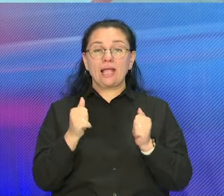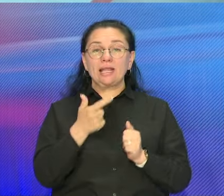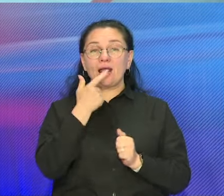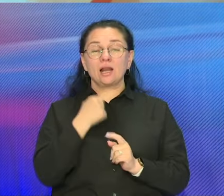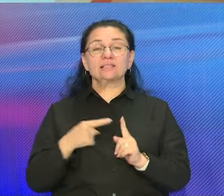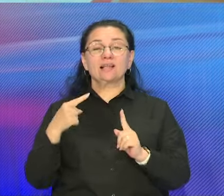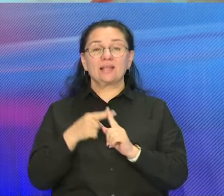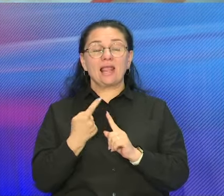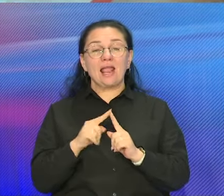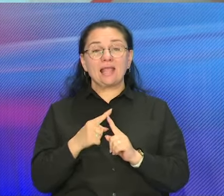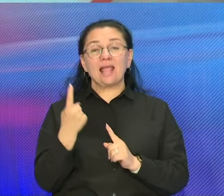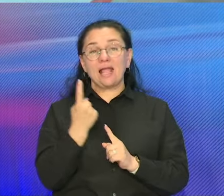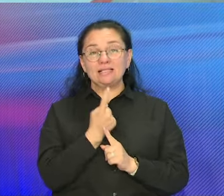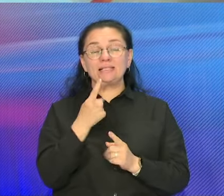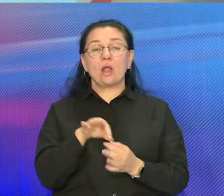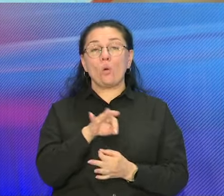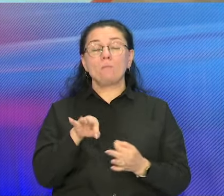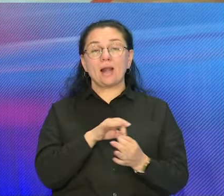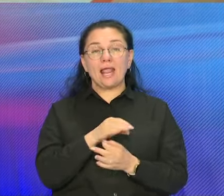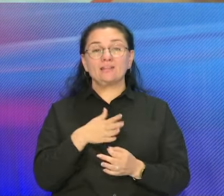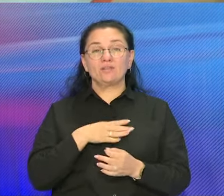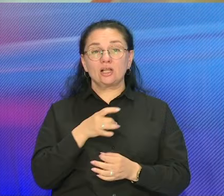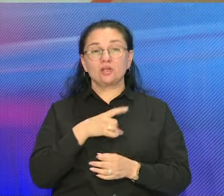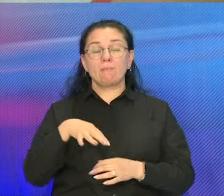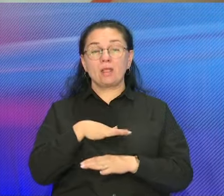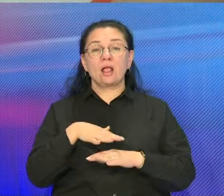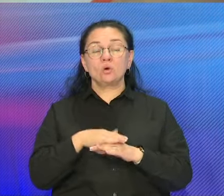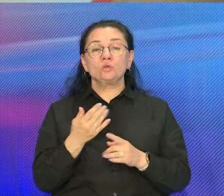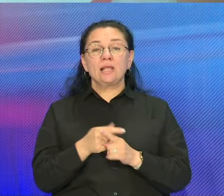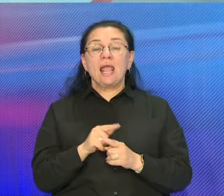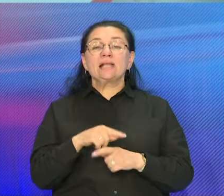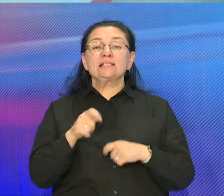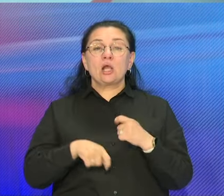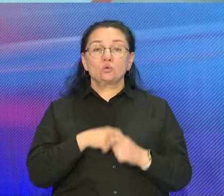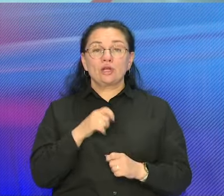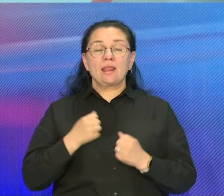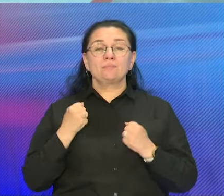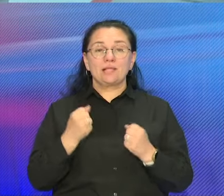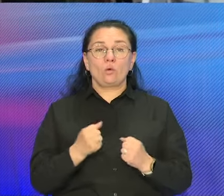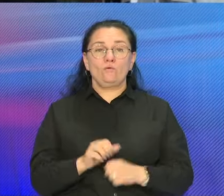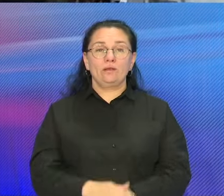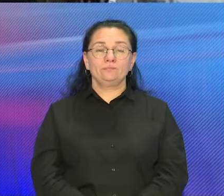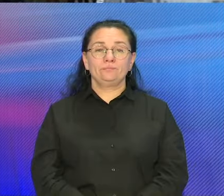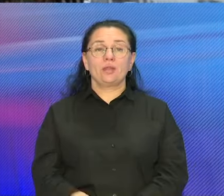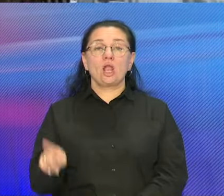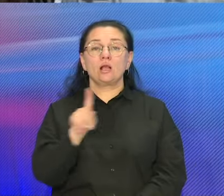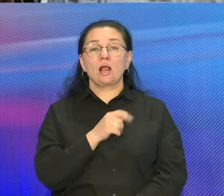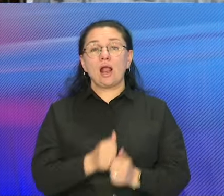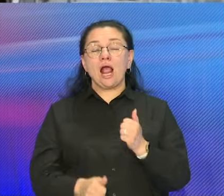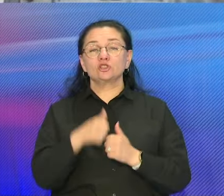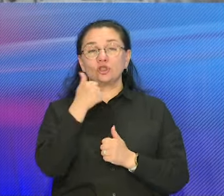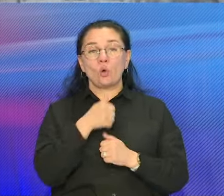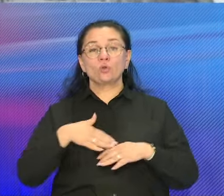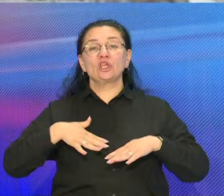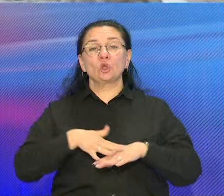Это один и такой проект у нашей краине для деток с множными порушениями здоровья Што год инклюзивная